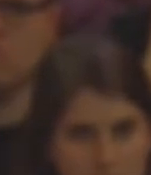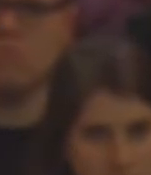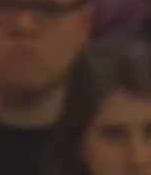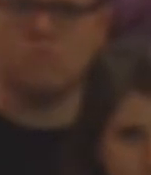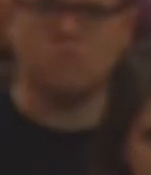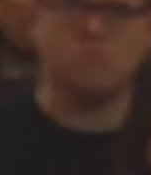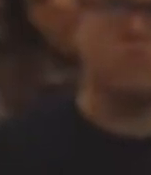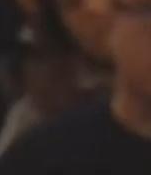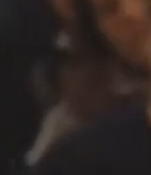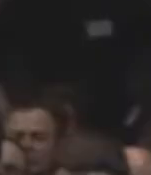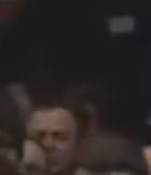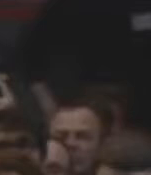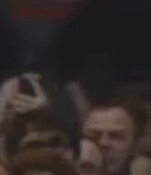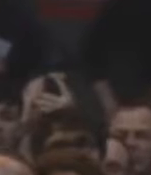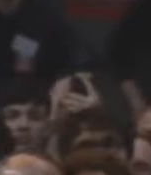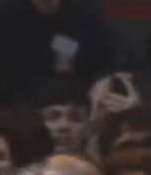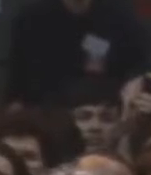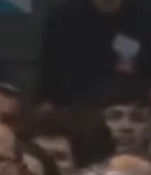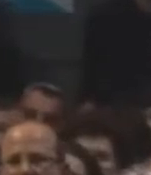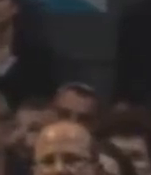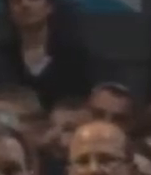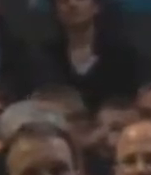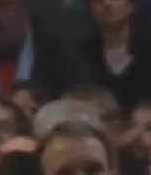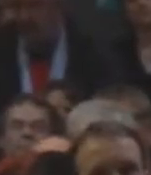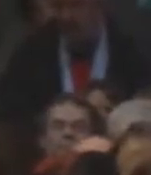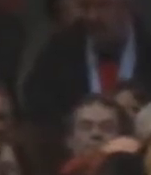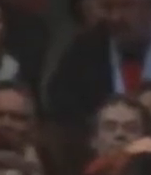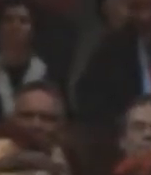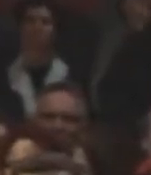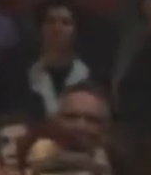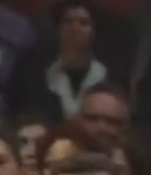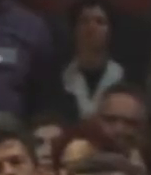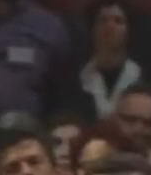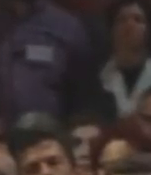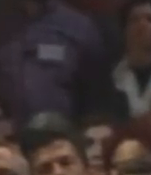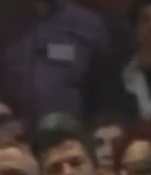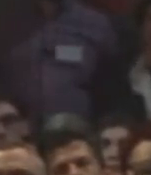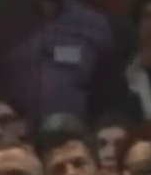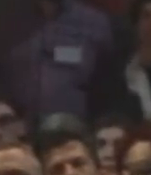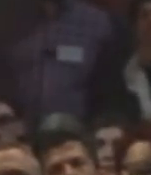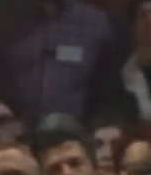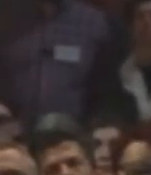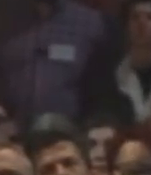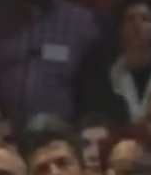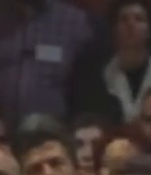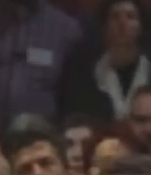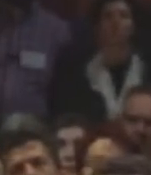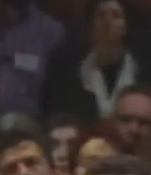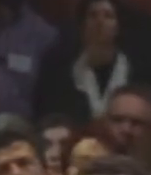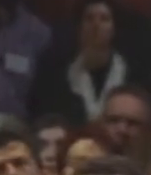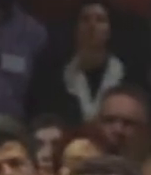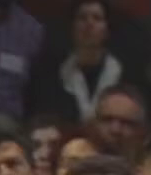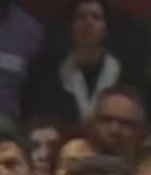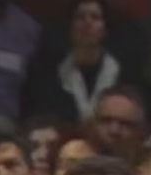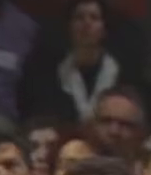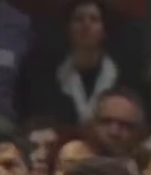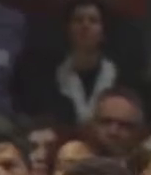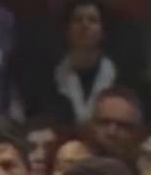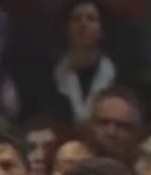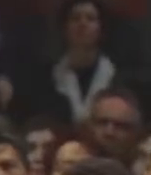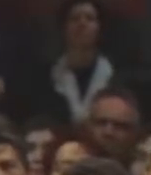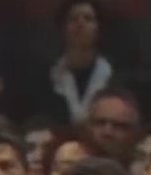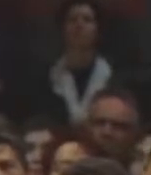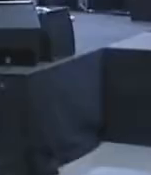l'agriculture. Et pour cela, il faut rendre possible, solvable, vivable l'agriculture